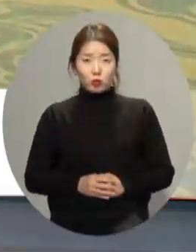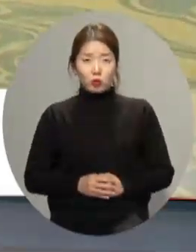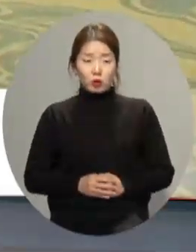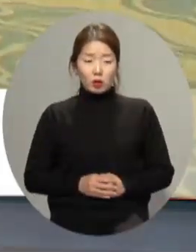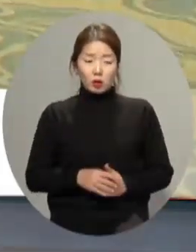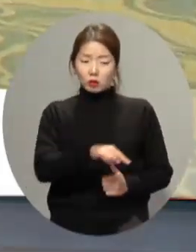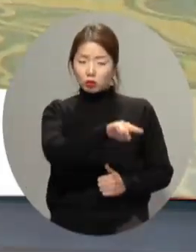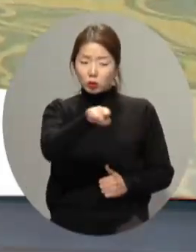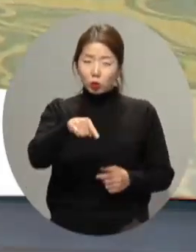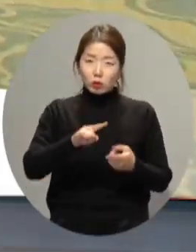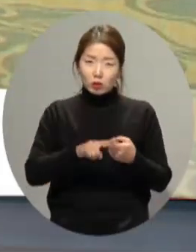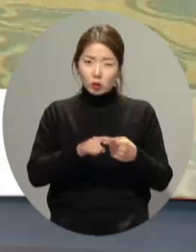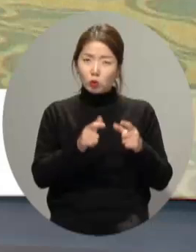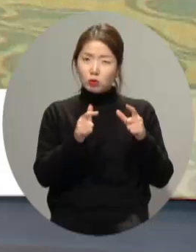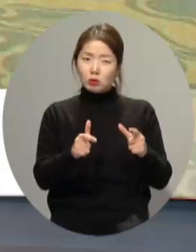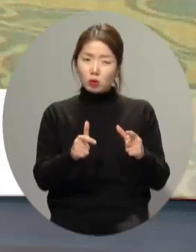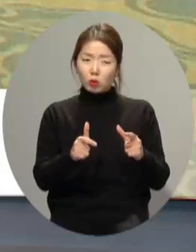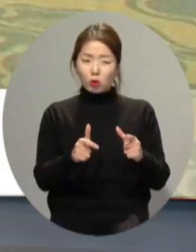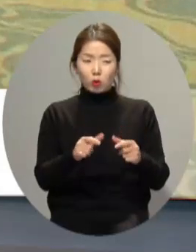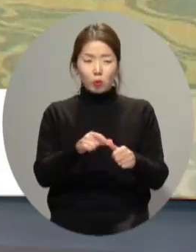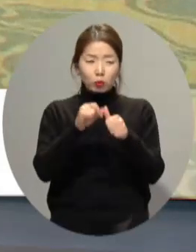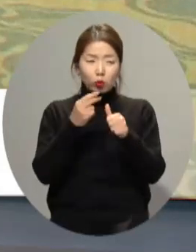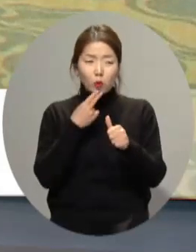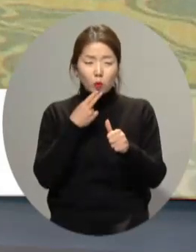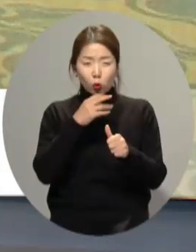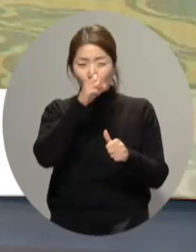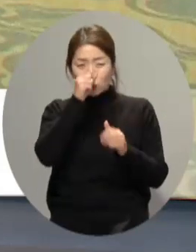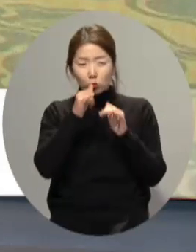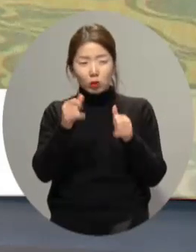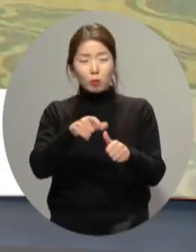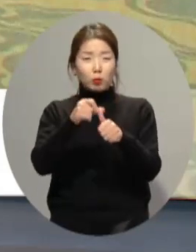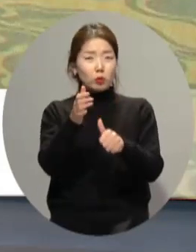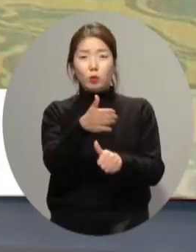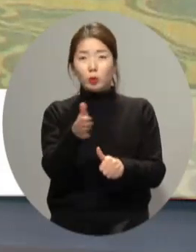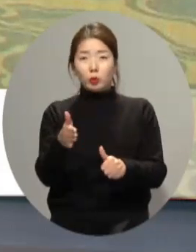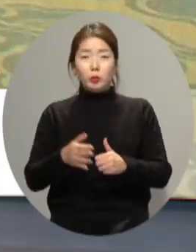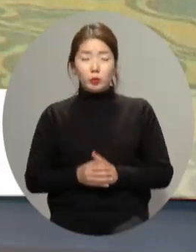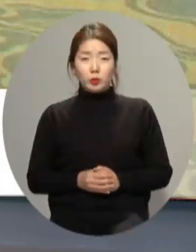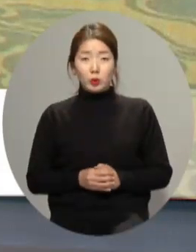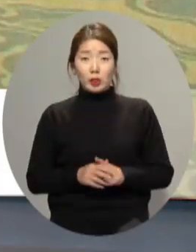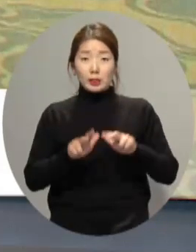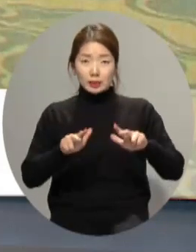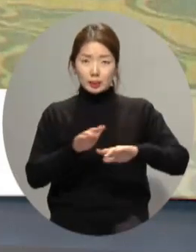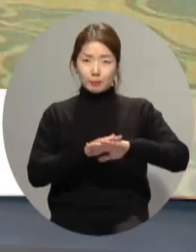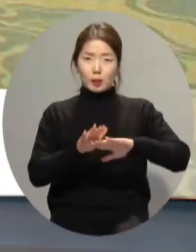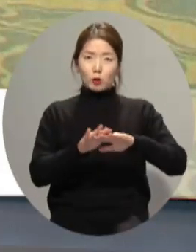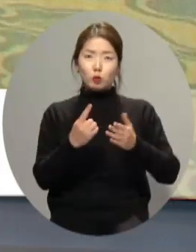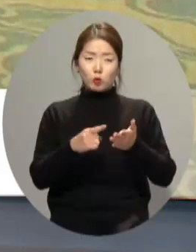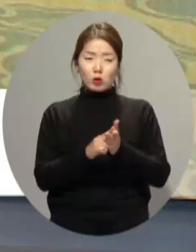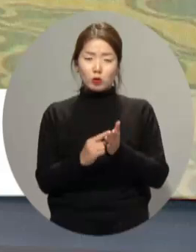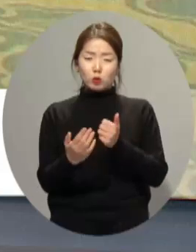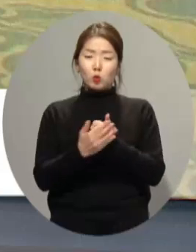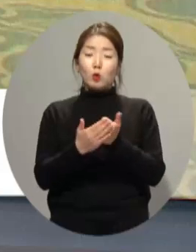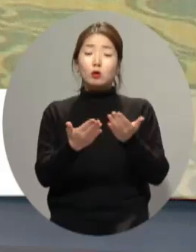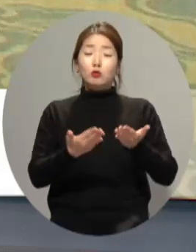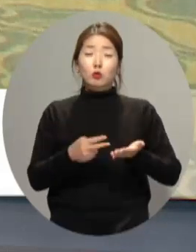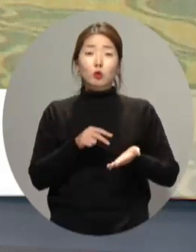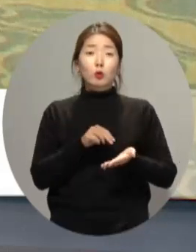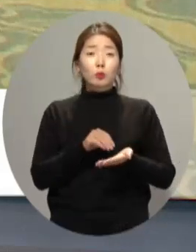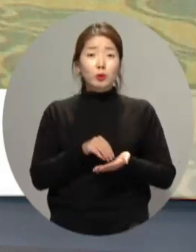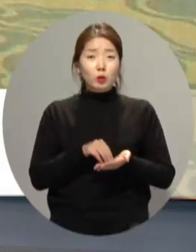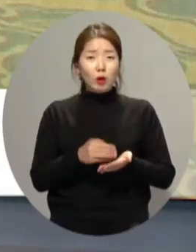장관 인선에서도 지역 안배 등 탕평 인사는 보이지 않습니다. 현안 해결을 위해 우군이 필요한 전라북도의